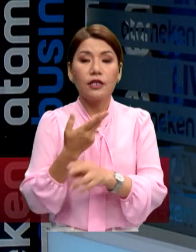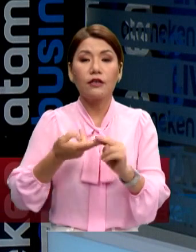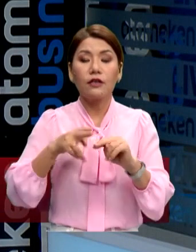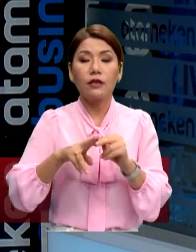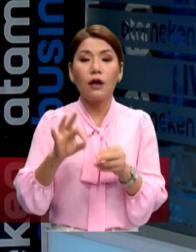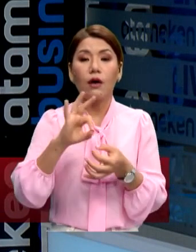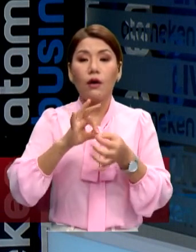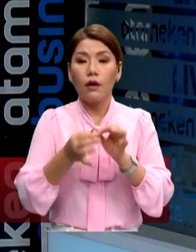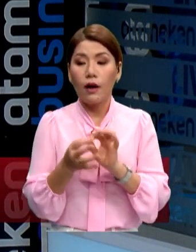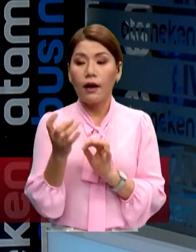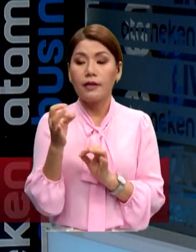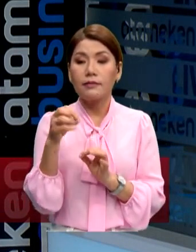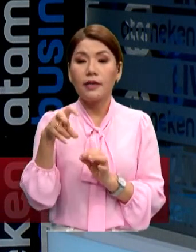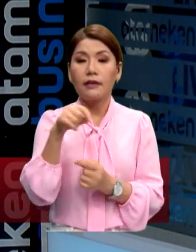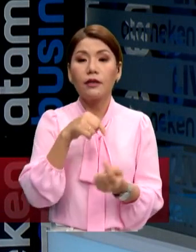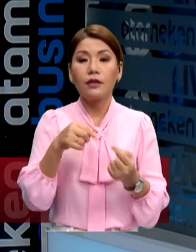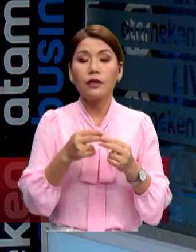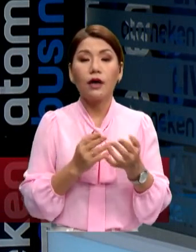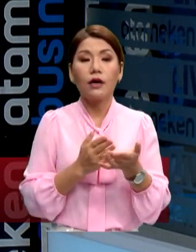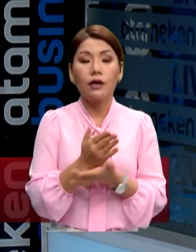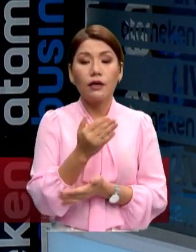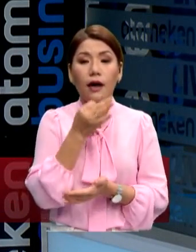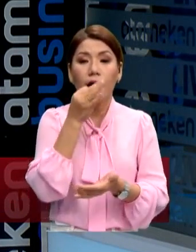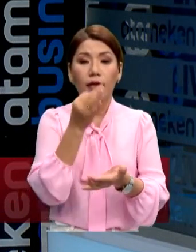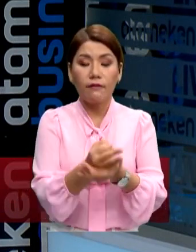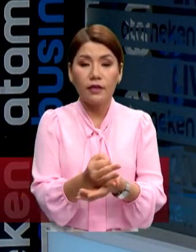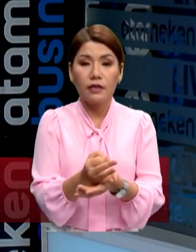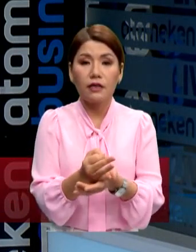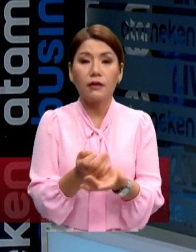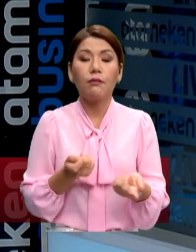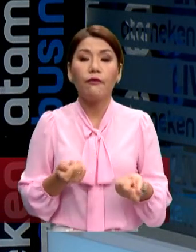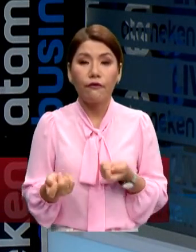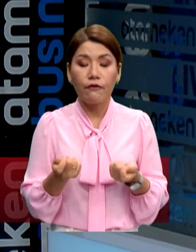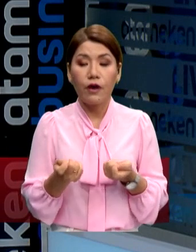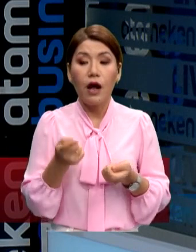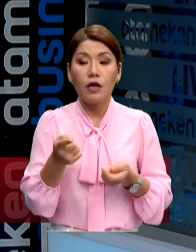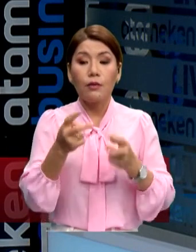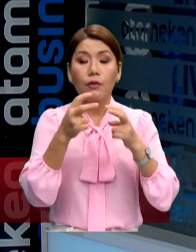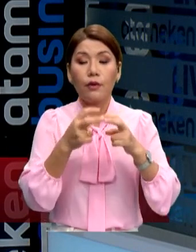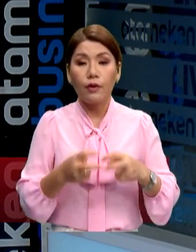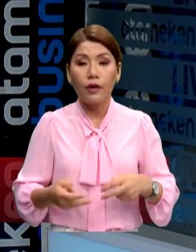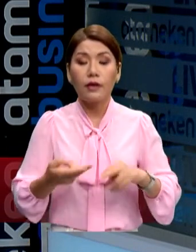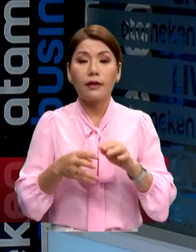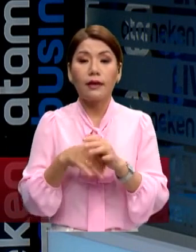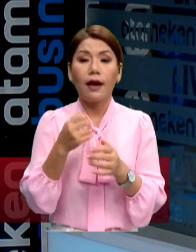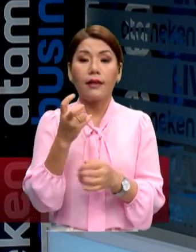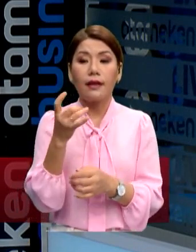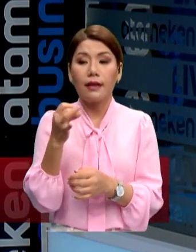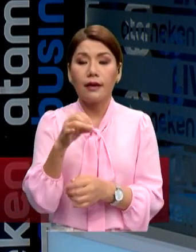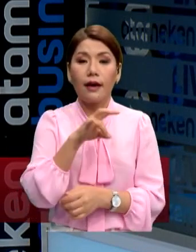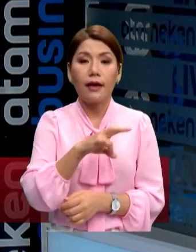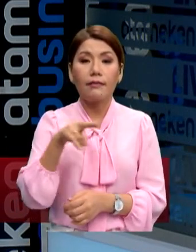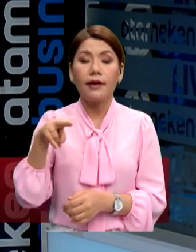Этот вопрос корреспонденты «Атамекен Бизнес» адресовали ответственным чиновникам. Один из прорабатываемых вариантов – это аналог